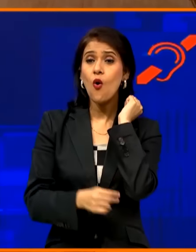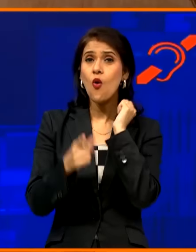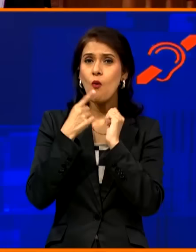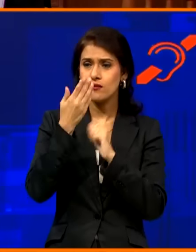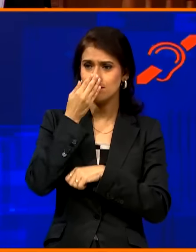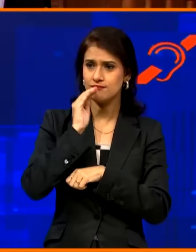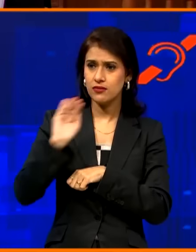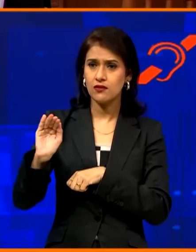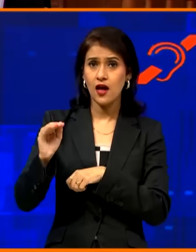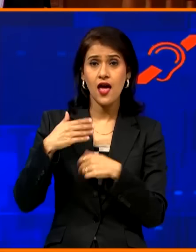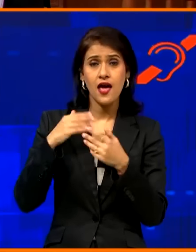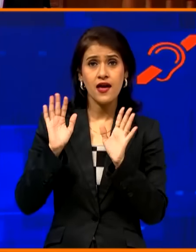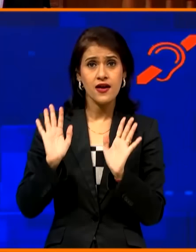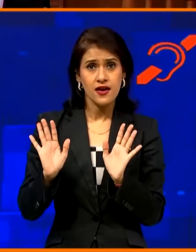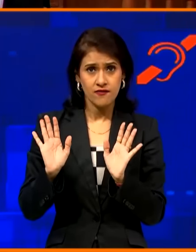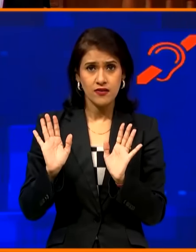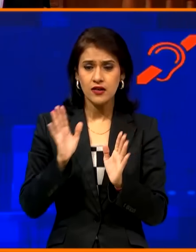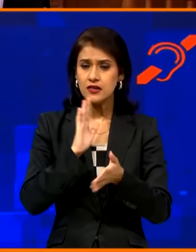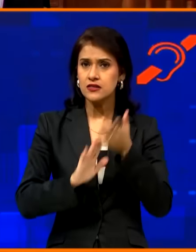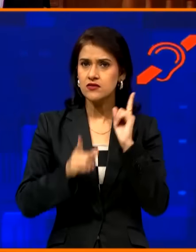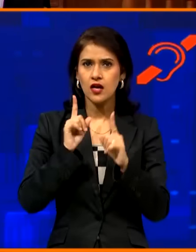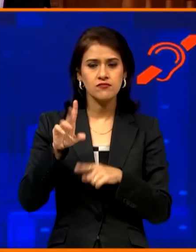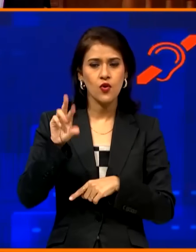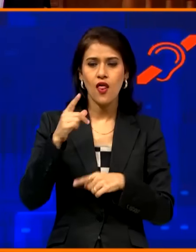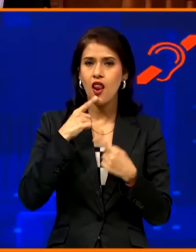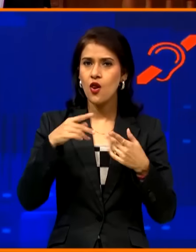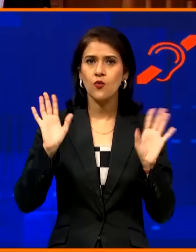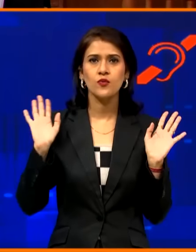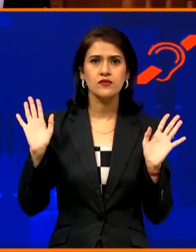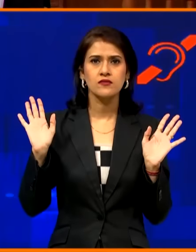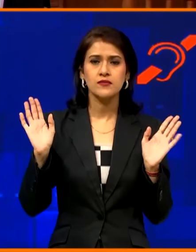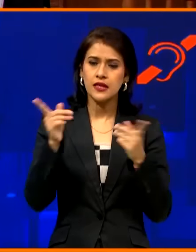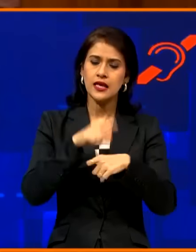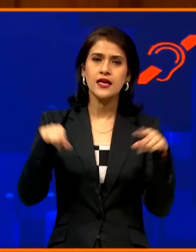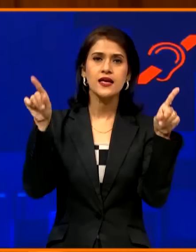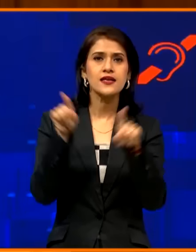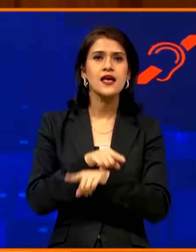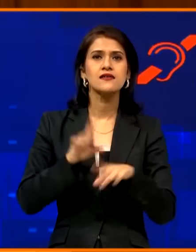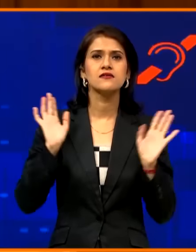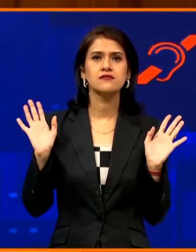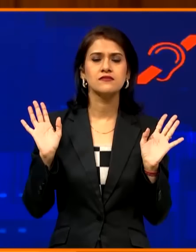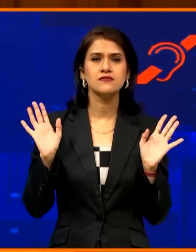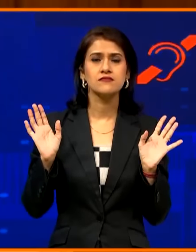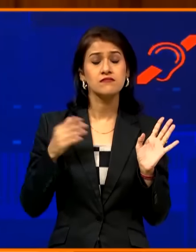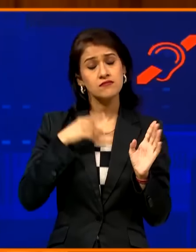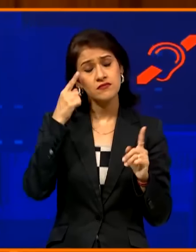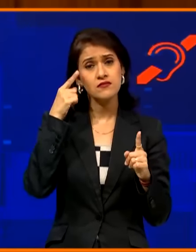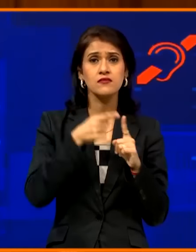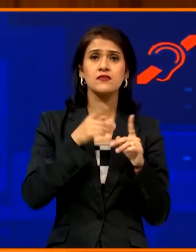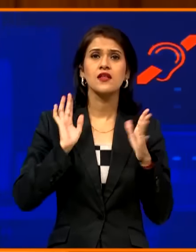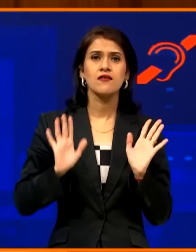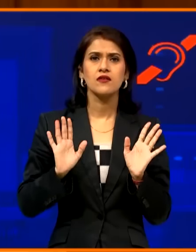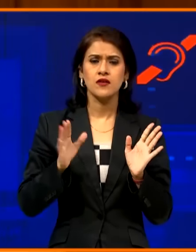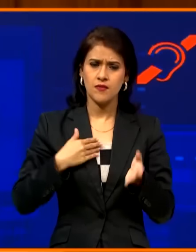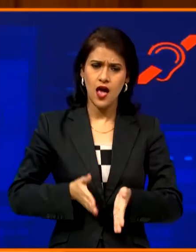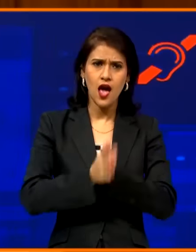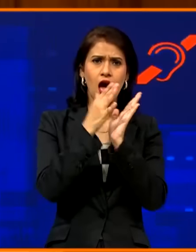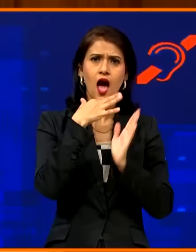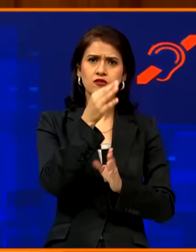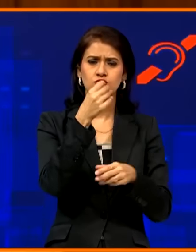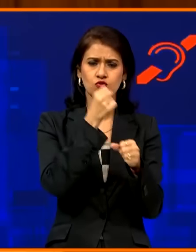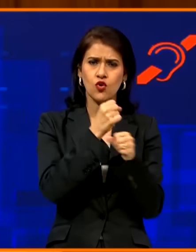का मजाक उड़ाया जाएगा उस शादी को हम होने नहीं देंगे हम हमारा बस चले तो हम होने नहीं देंगे हम तो सरकार से भी कहते हैं